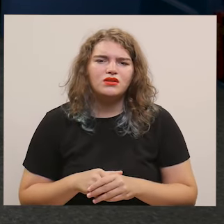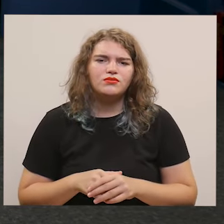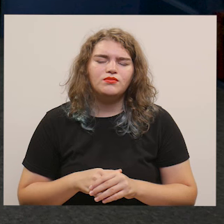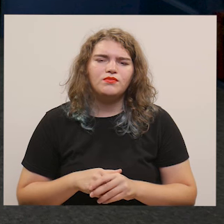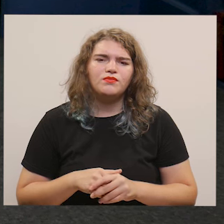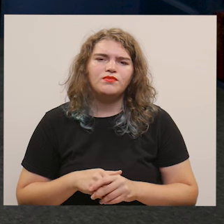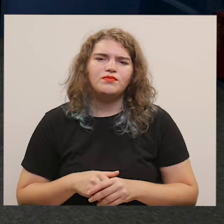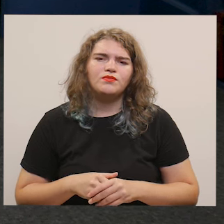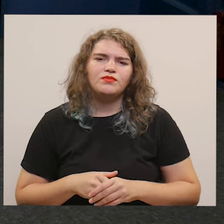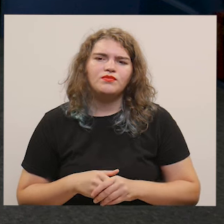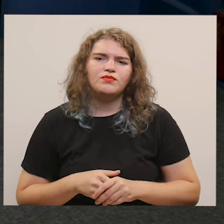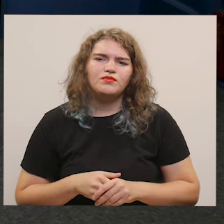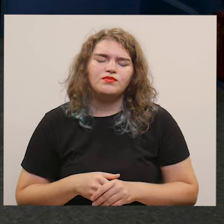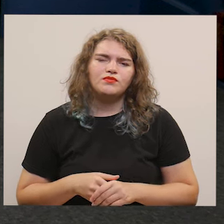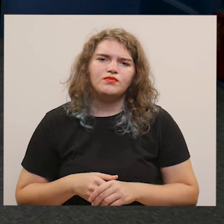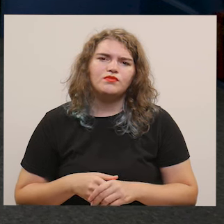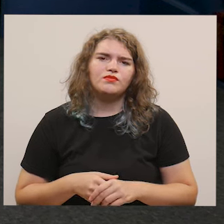Da.